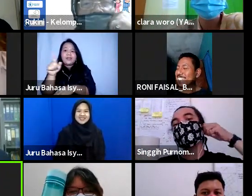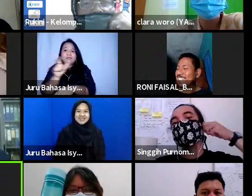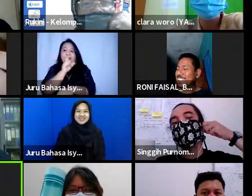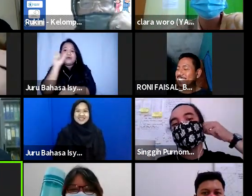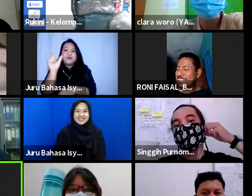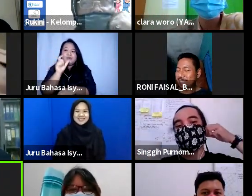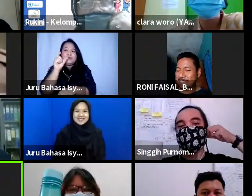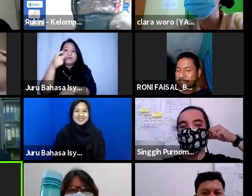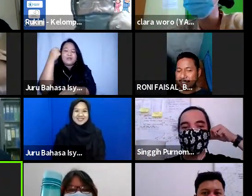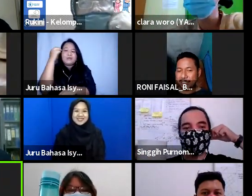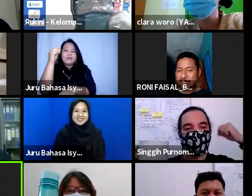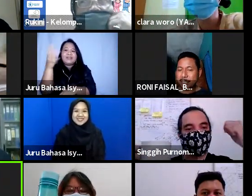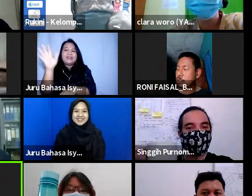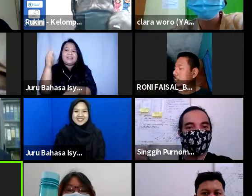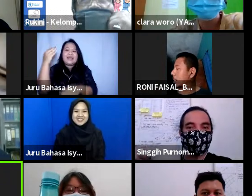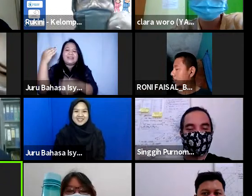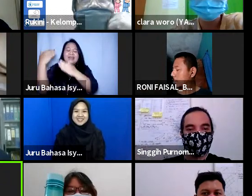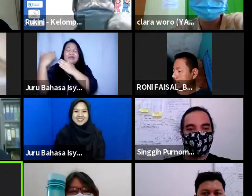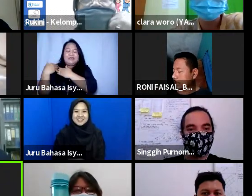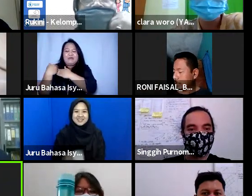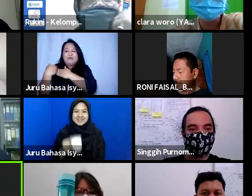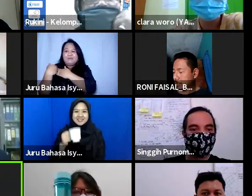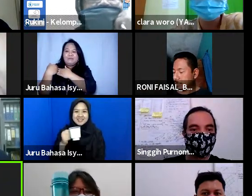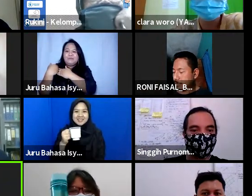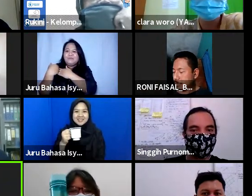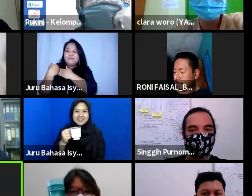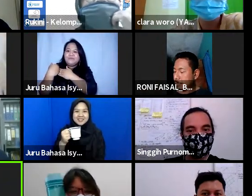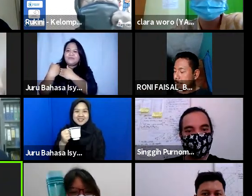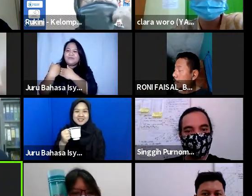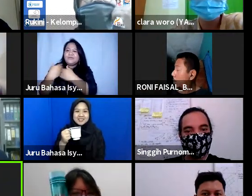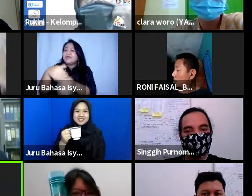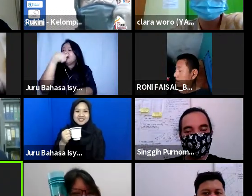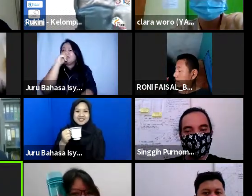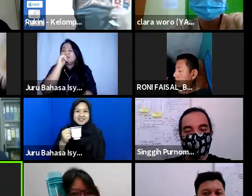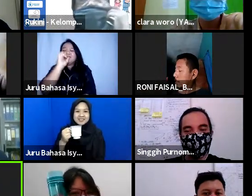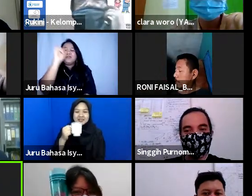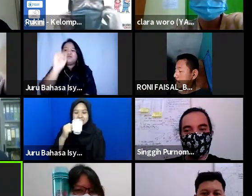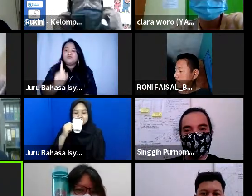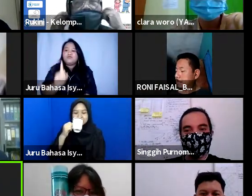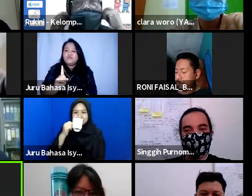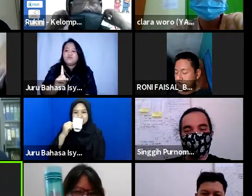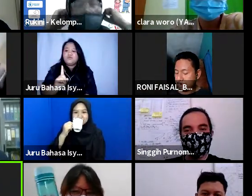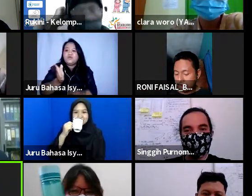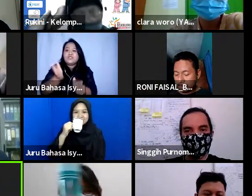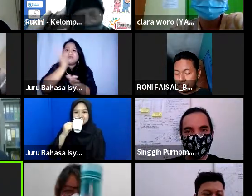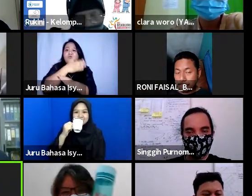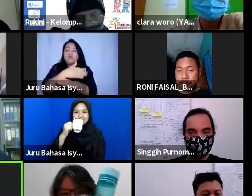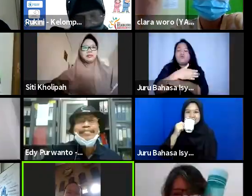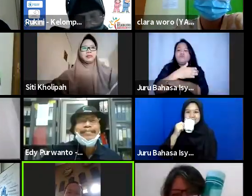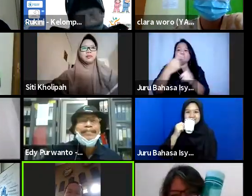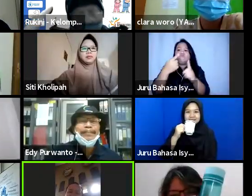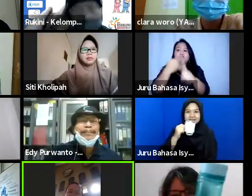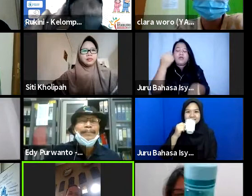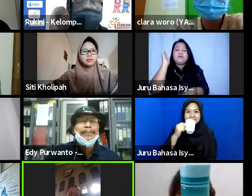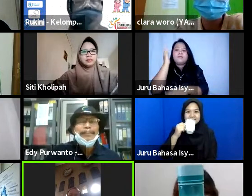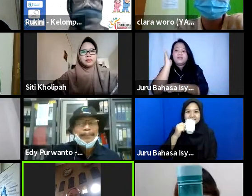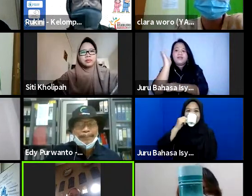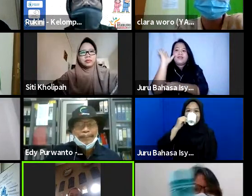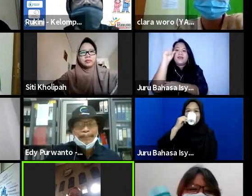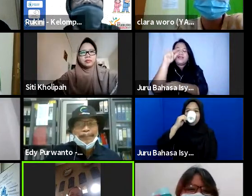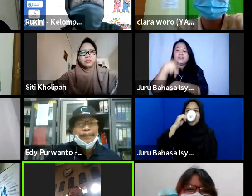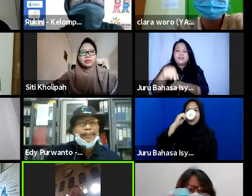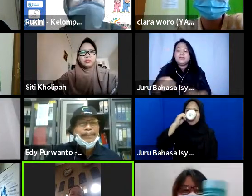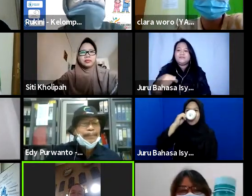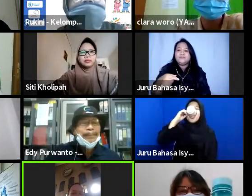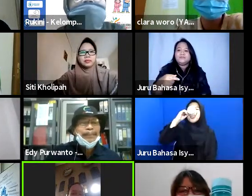rumah sakit saya tidak bertanggung jawab silakan diminum terlebih dahulu sebelum kita memulai ke materi kita Bapak-Ibu